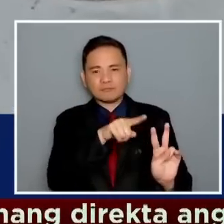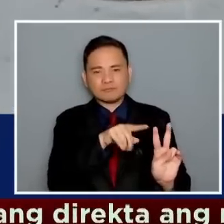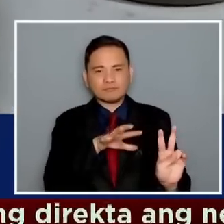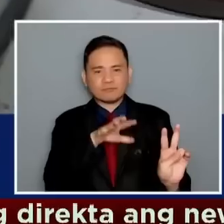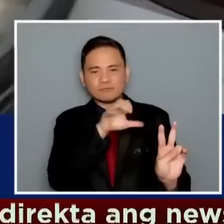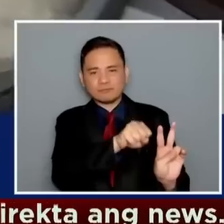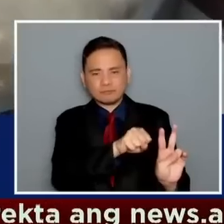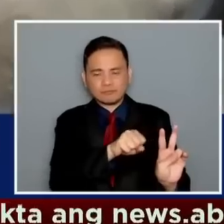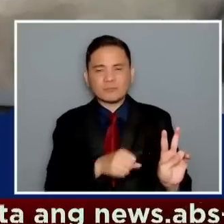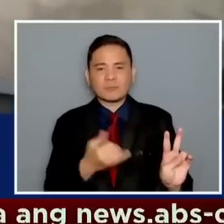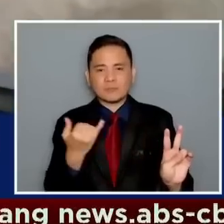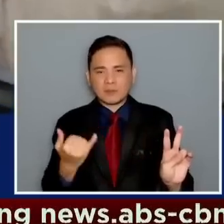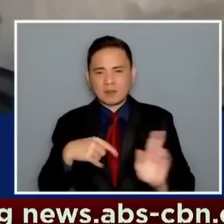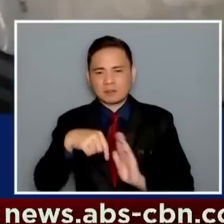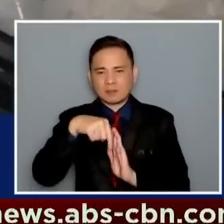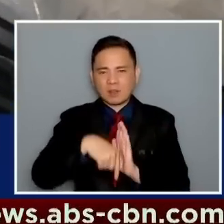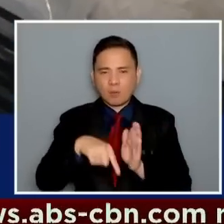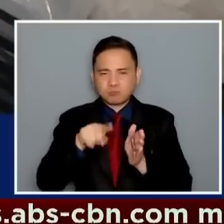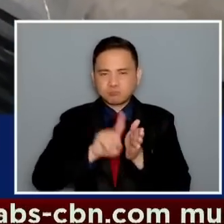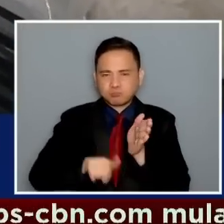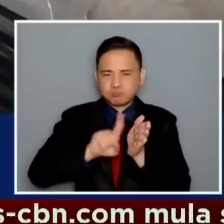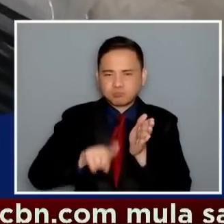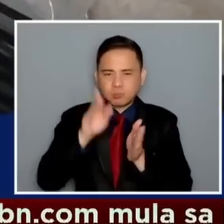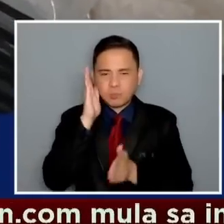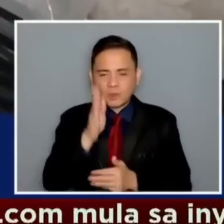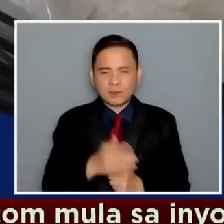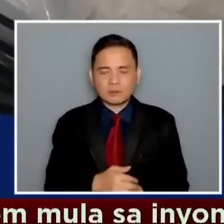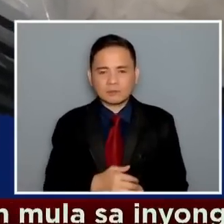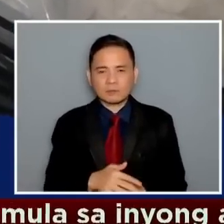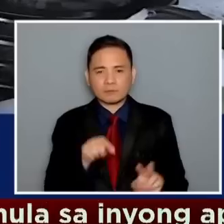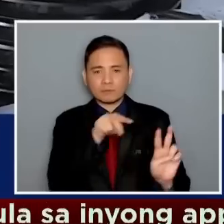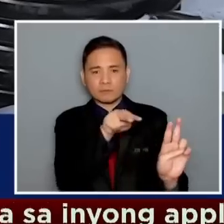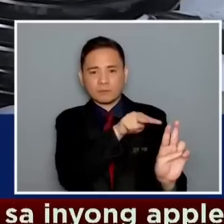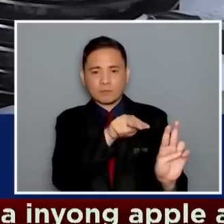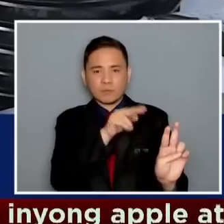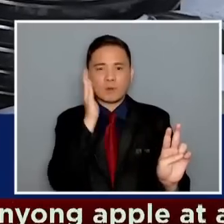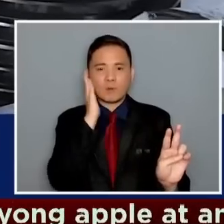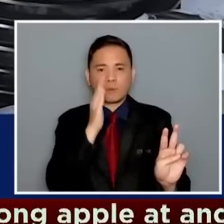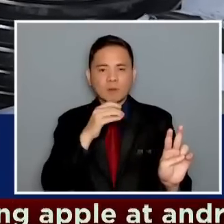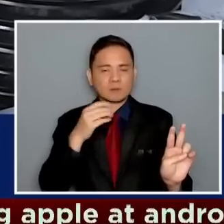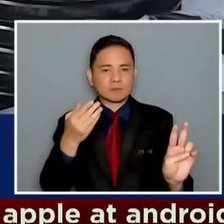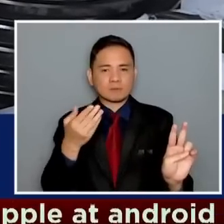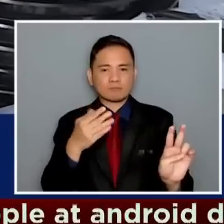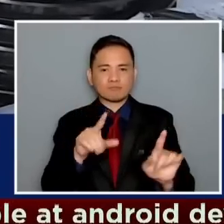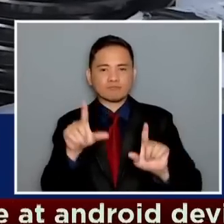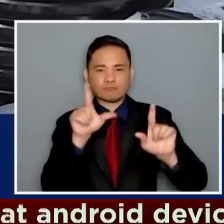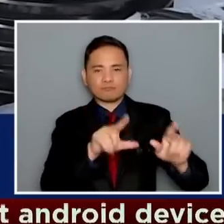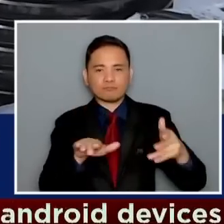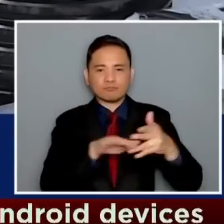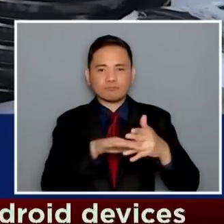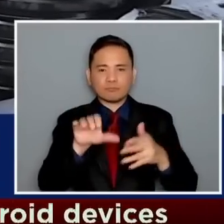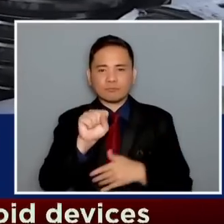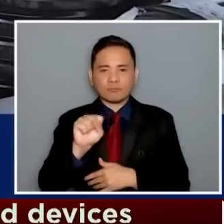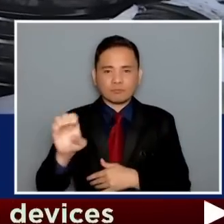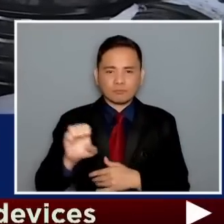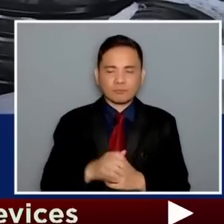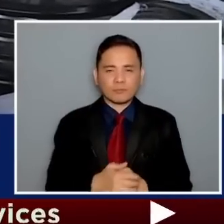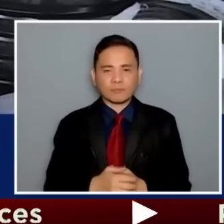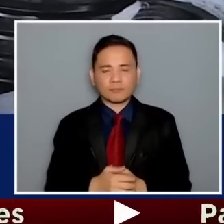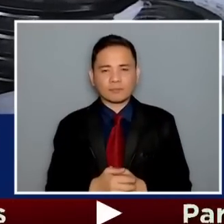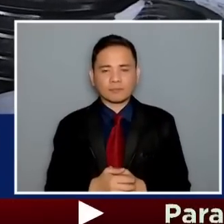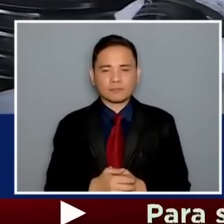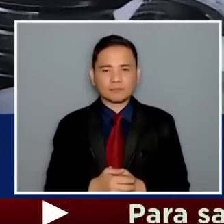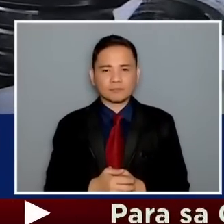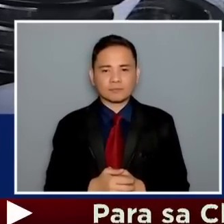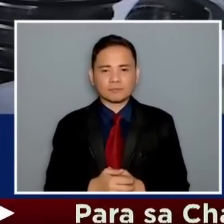ang malalimang imbestigasyon. Naaharap sa paglabag sa Comprehensive Dangerous Drugs Act at Customs Modernization